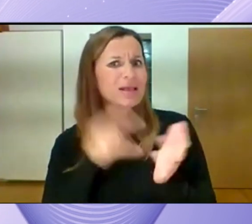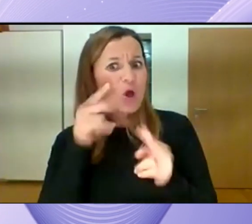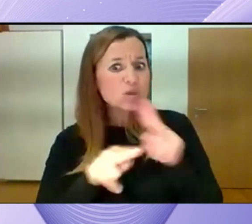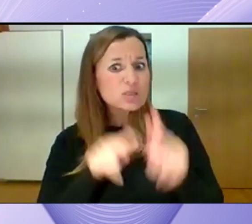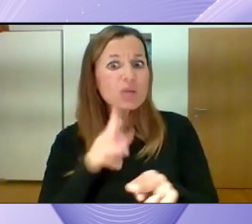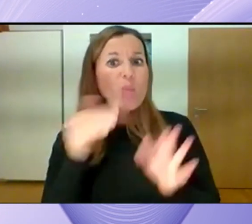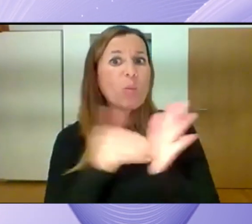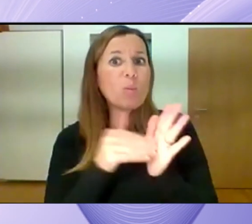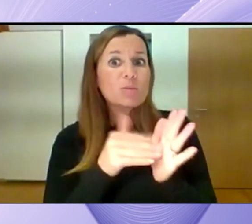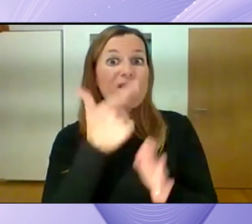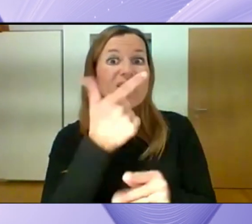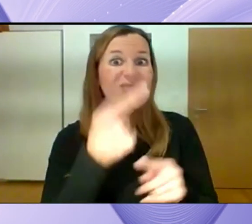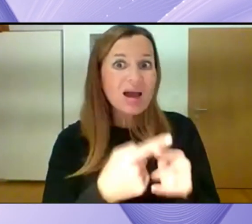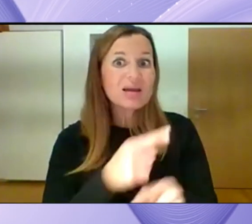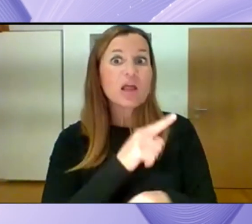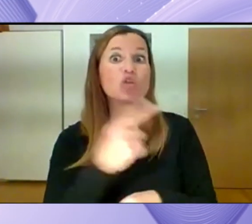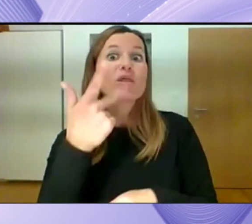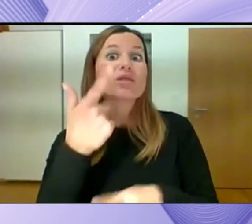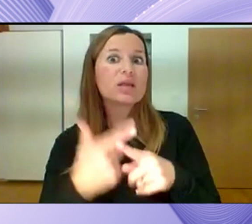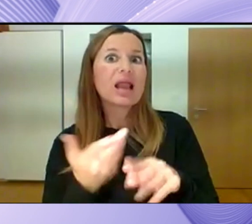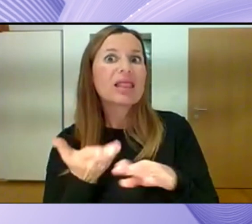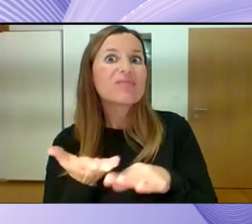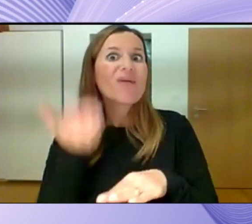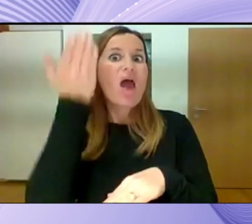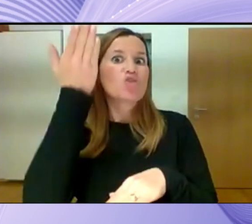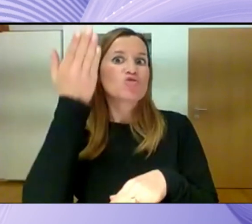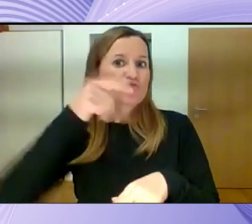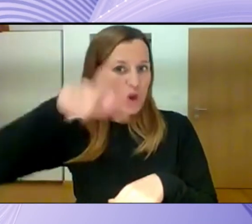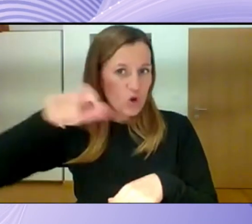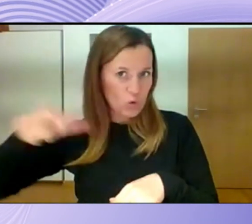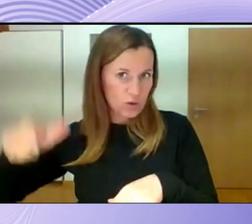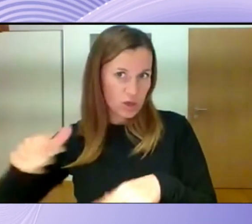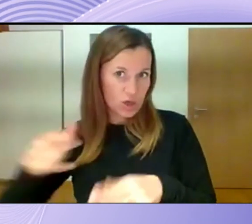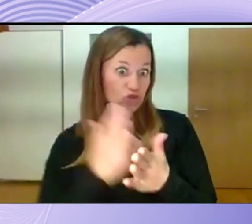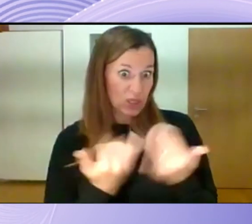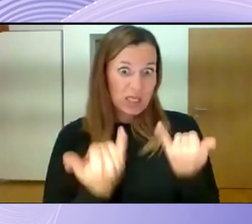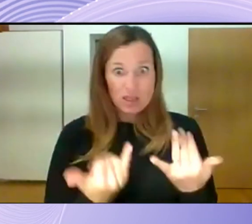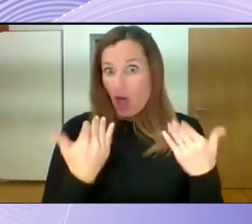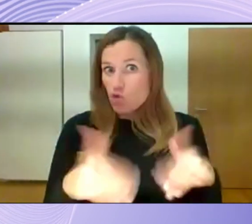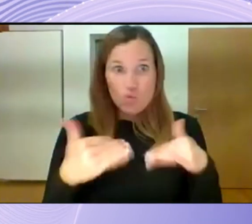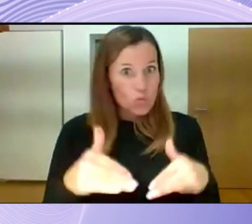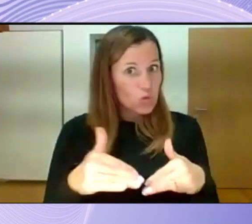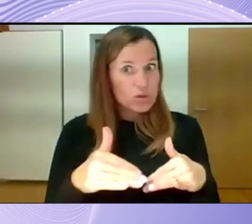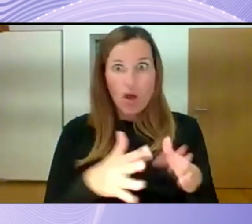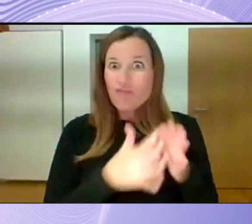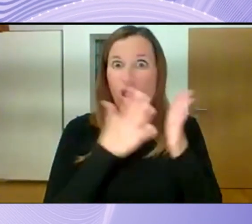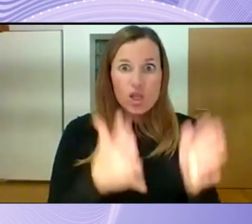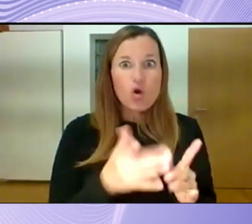do 3-krat več ljudi. Se pravi, bo že zdaj je zelo, zelo aktualna, bo pa še bolj pogosta.